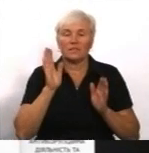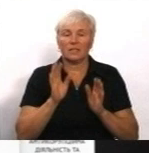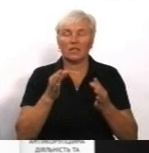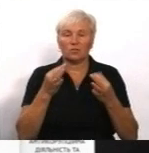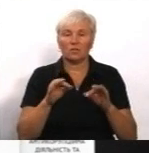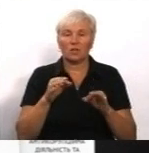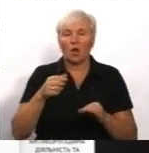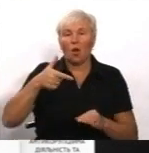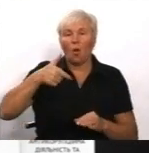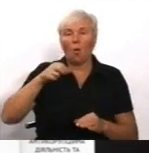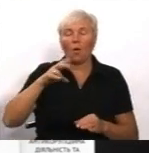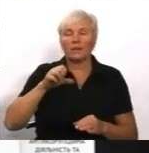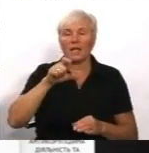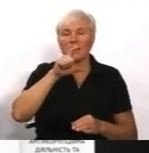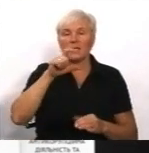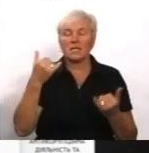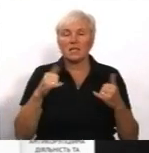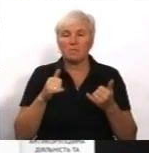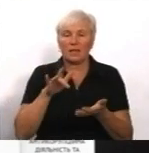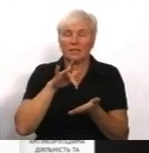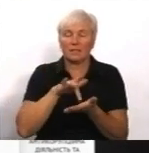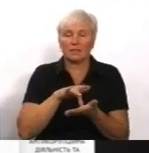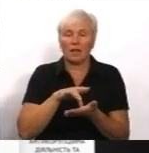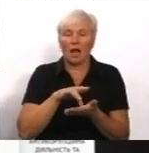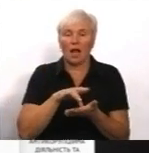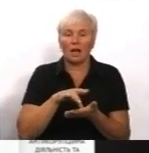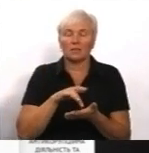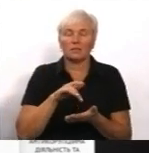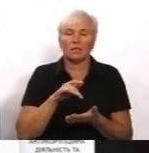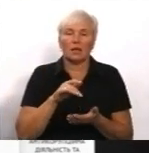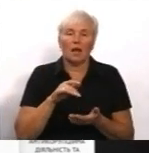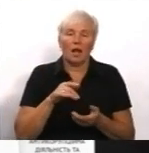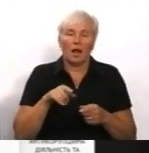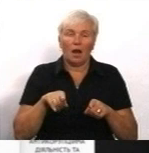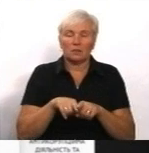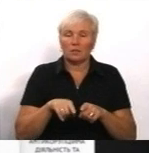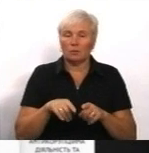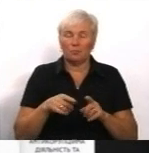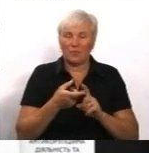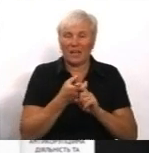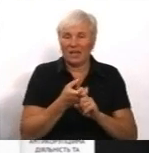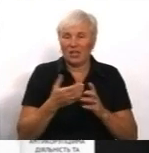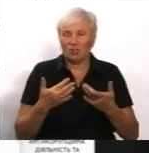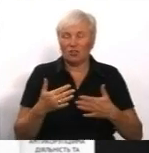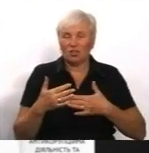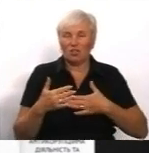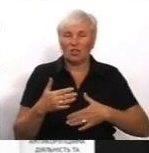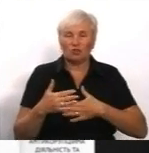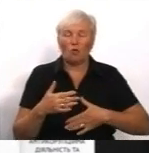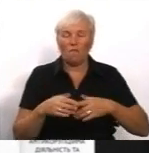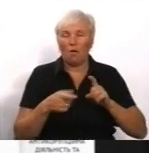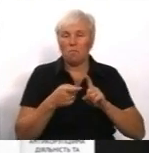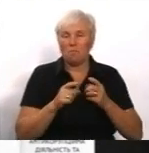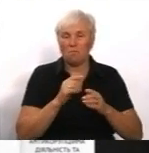та Хімік Центральний. А саме індекс лактозопозитивної кишкової палички перевищує норму, наприклад, на Вишинському